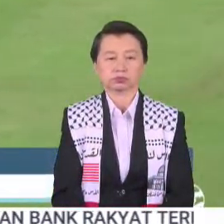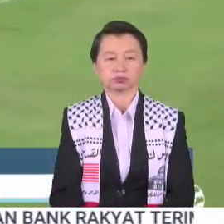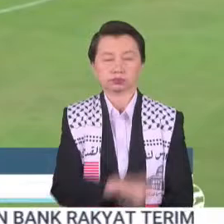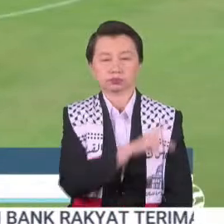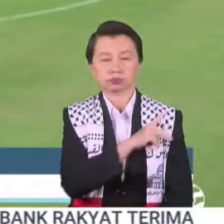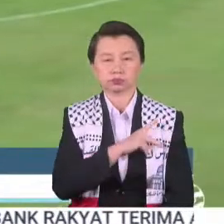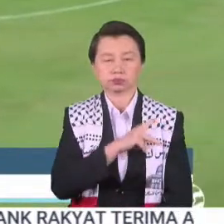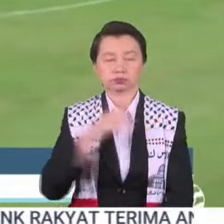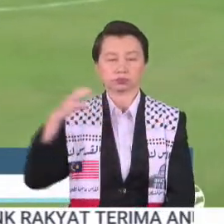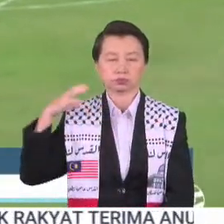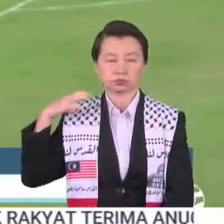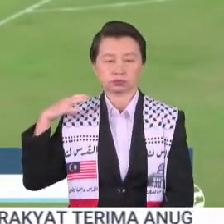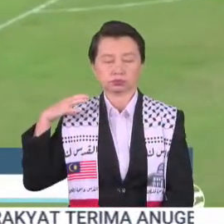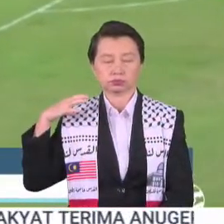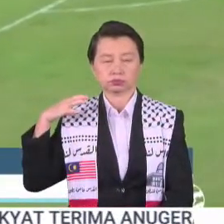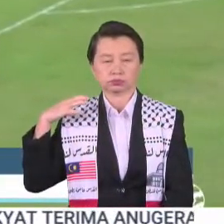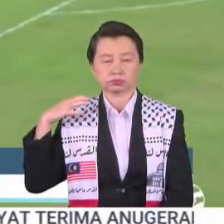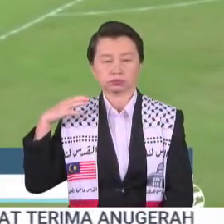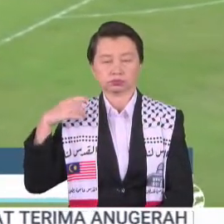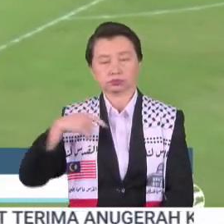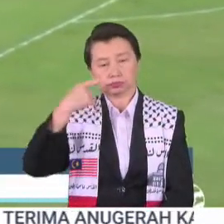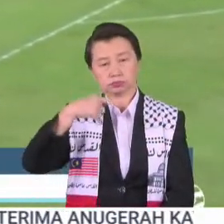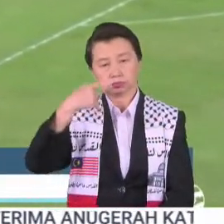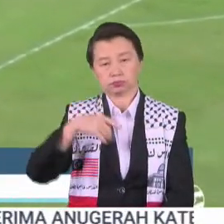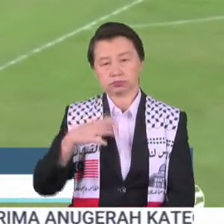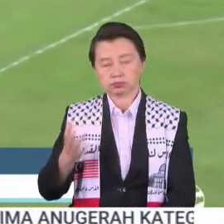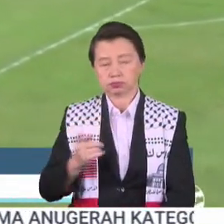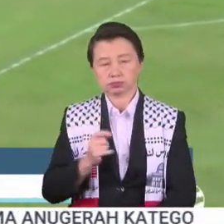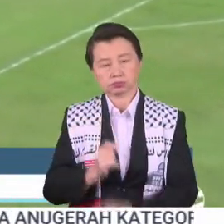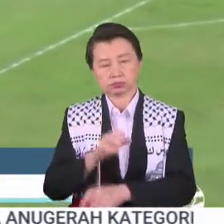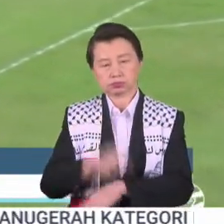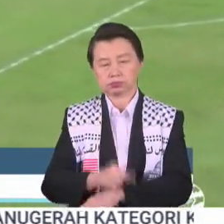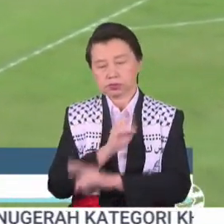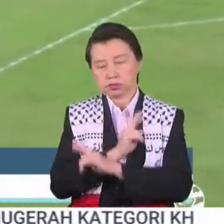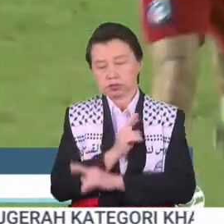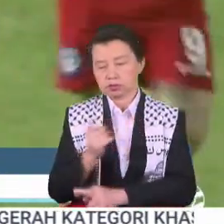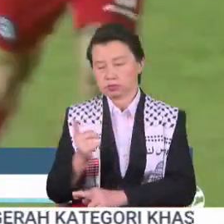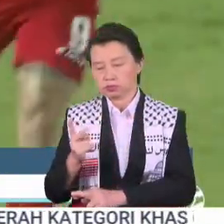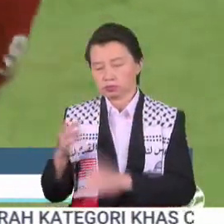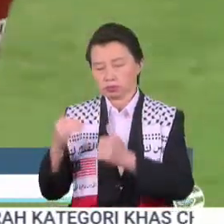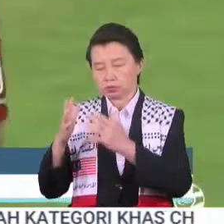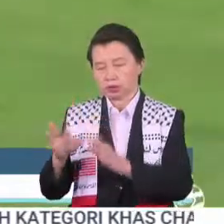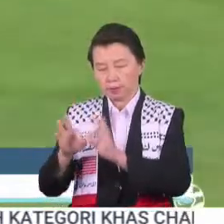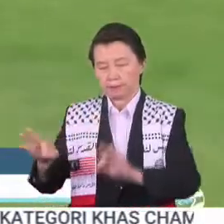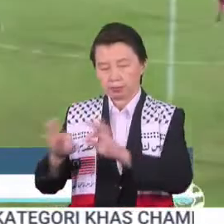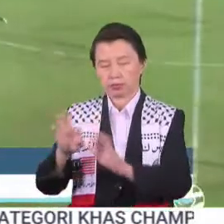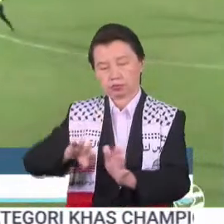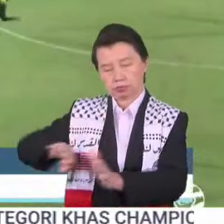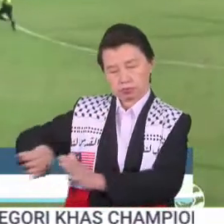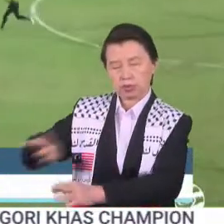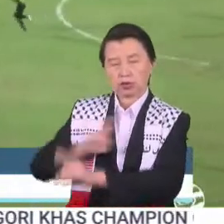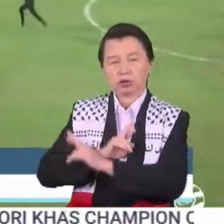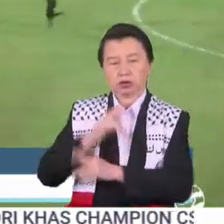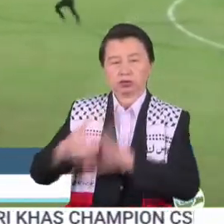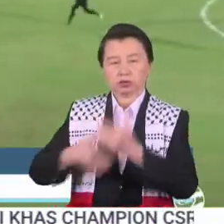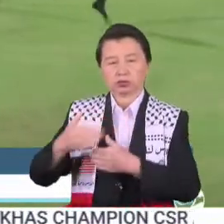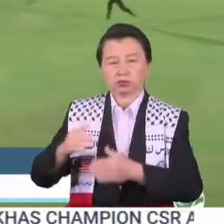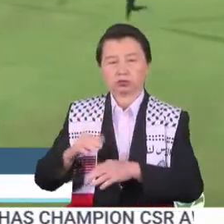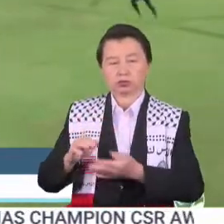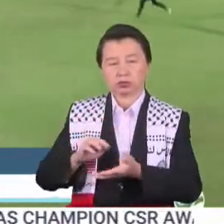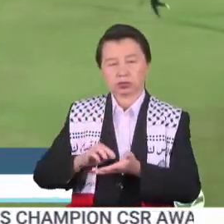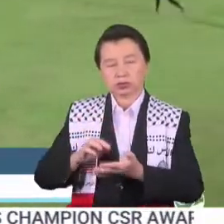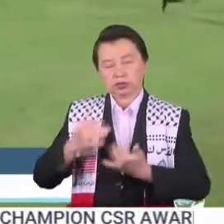Ketua jurulatihnya, Tomislav Steinbrockner, berkata beliau terpaksa merehatkan beberapa tonggak utama skuad Penyu untuk proses